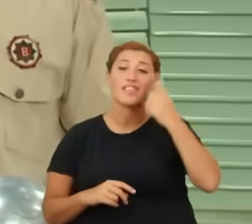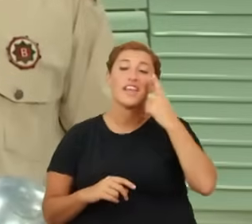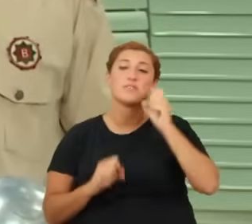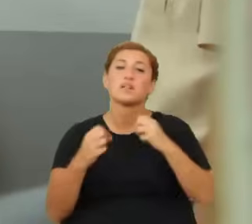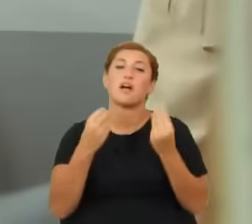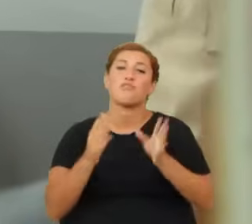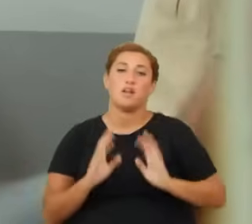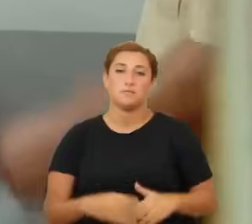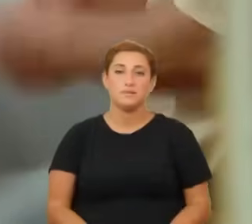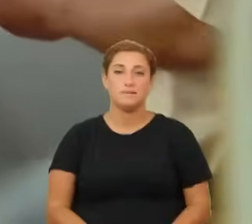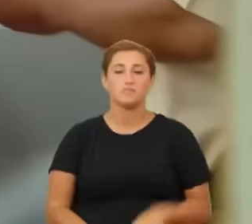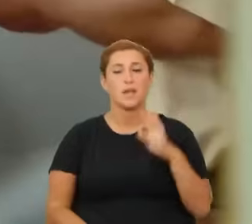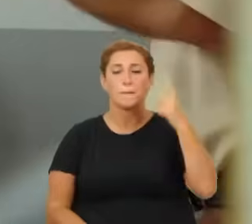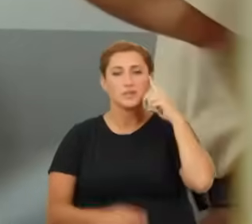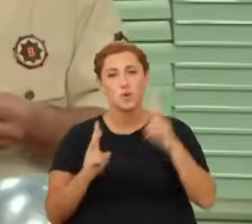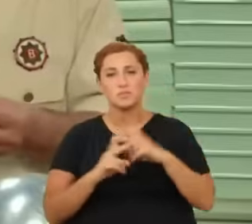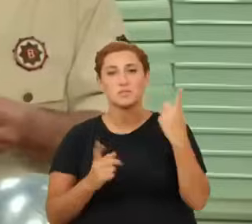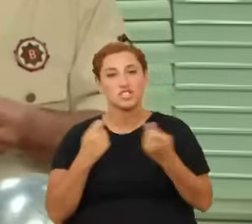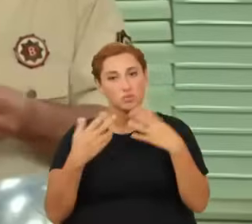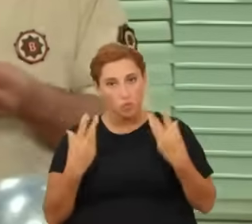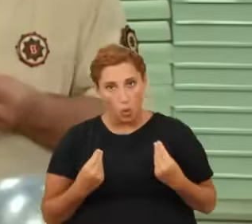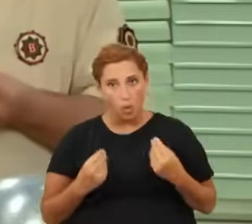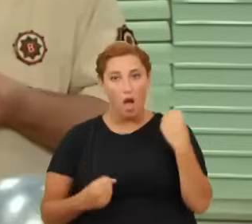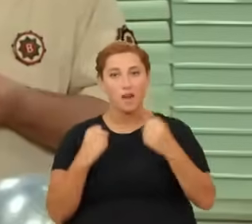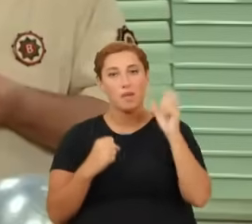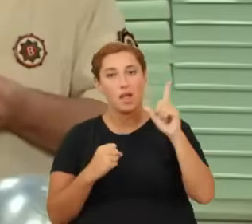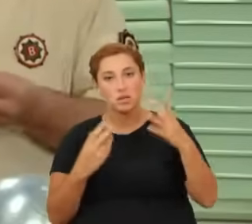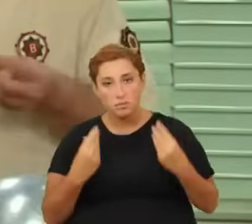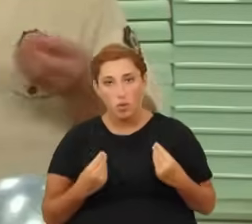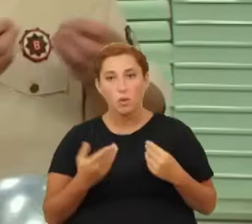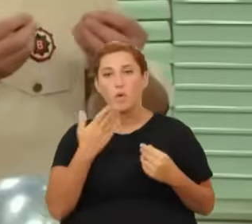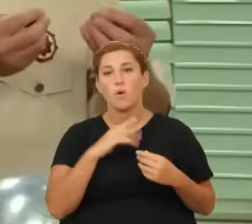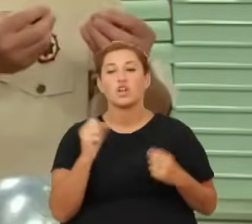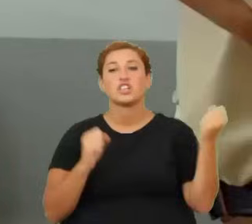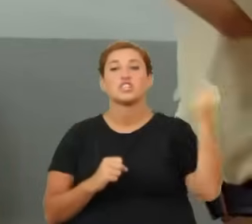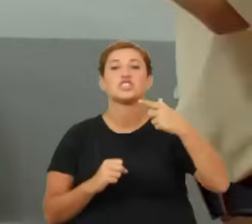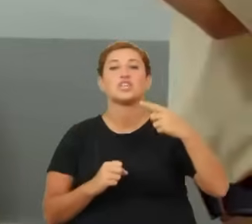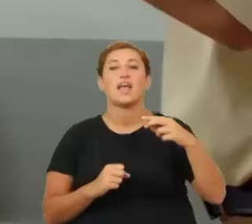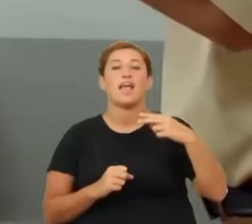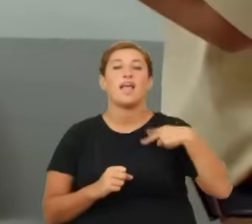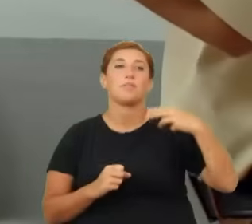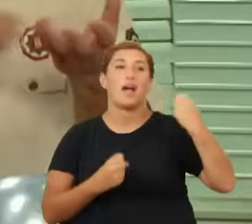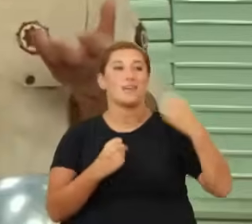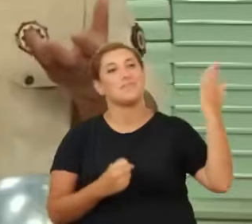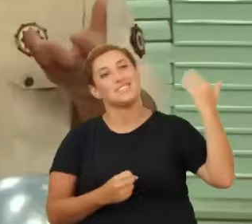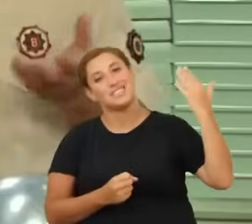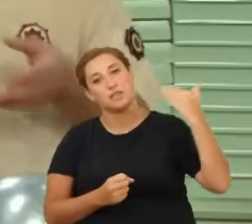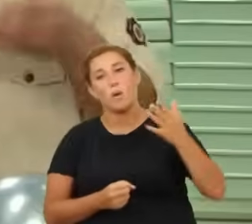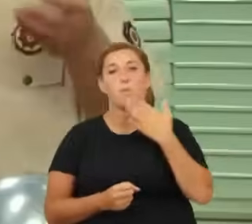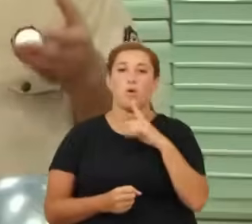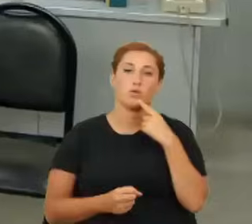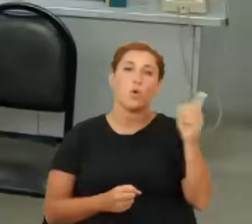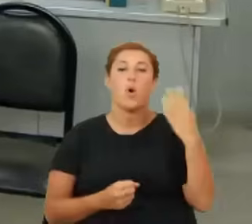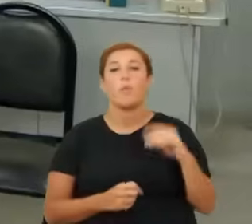zeval vermesin. Ya başkomiserim, bir işimiz olur, araba lazım olur. Yok ilçe emniyetinden araba iste, yok diller.